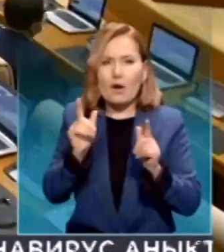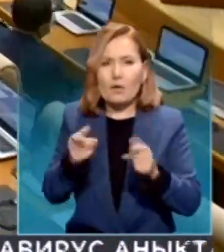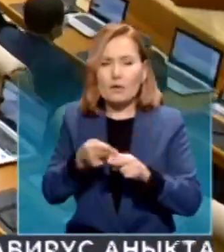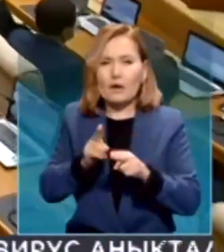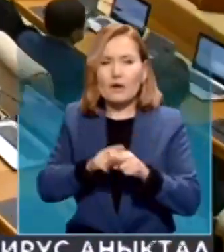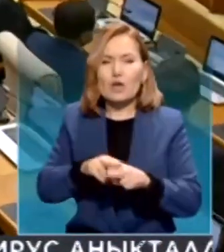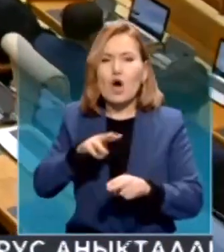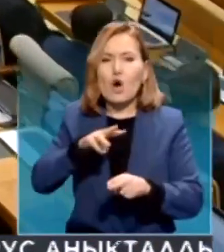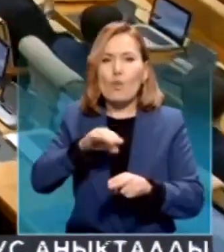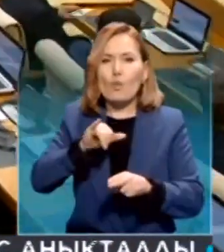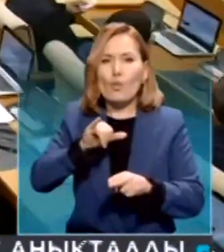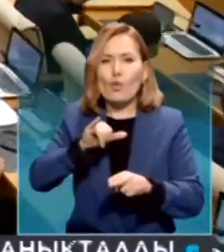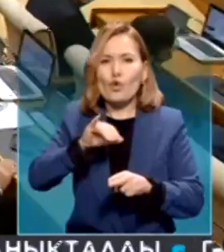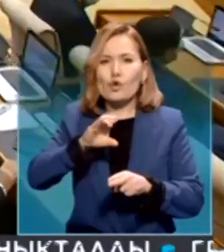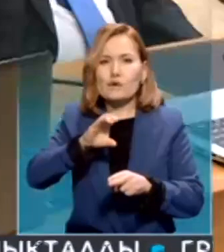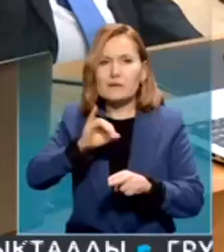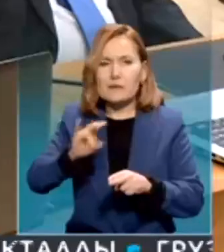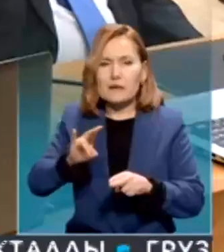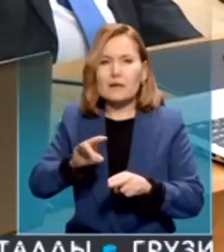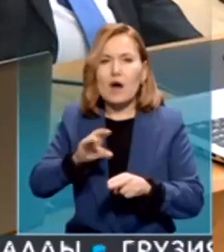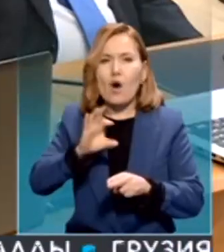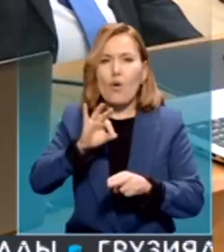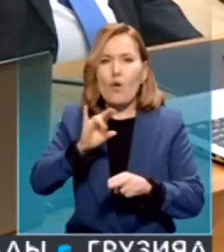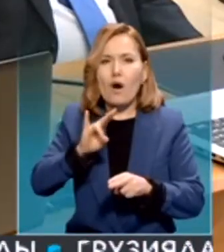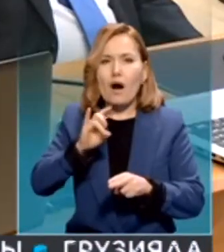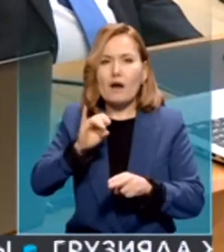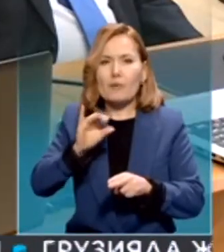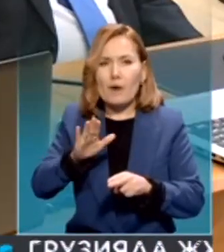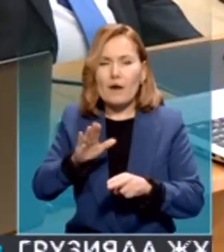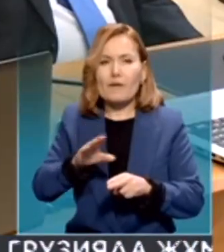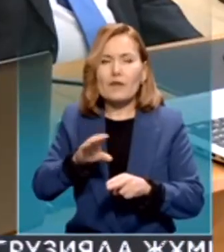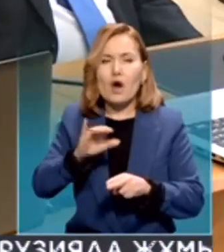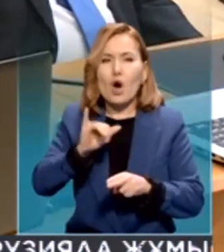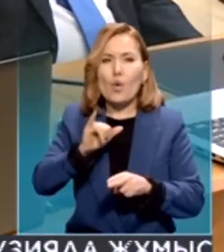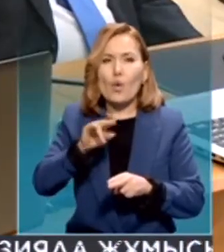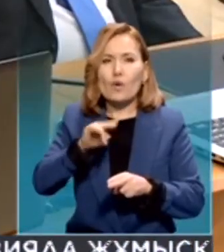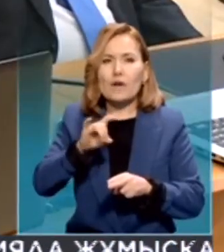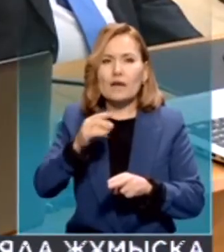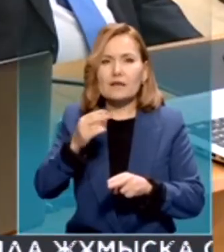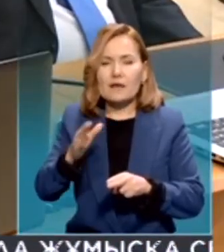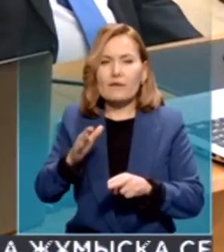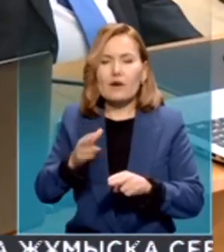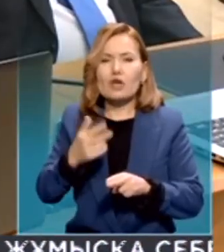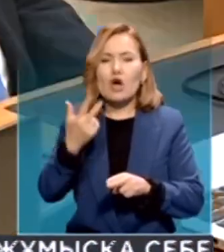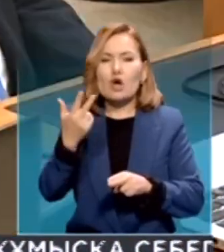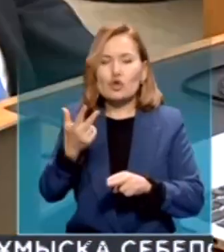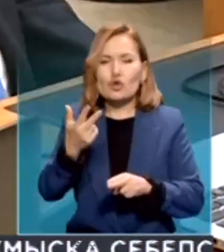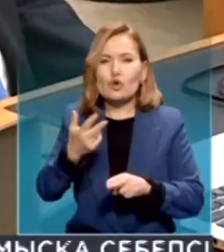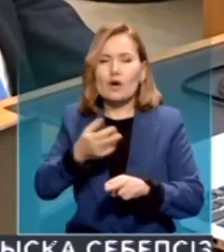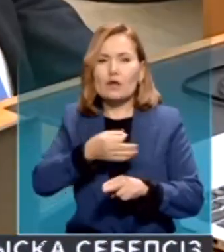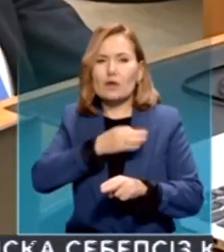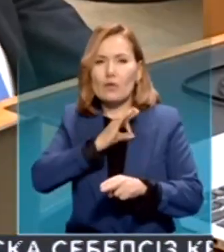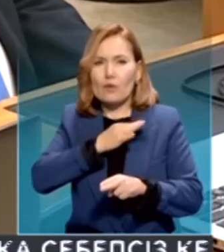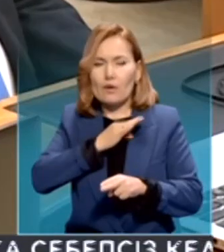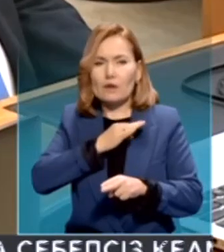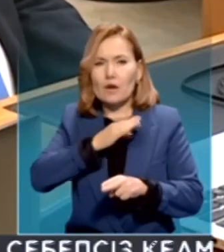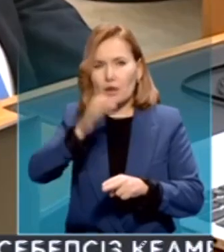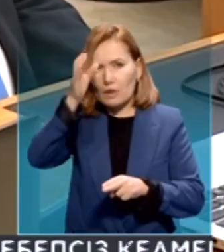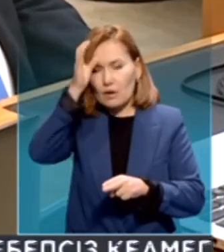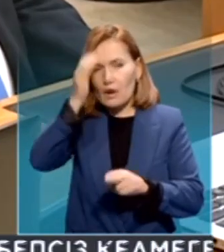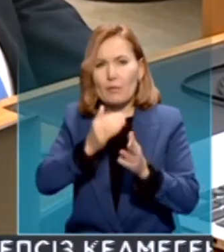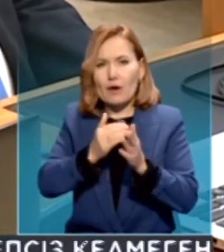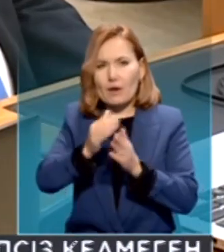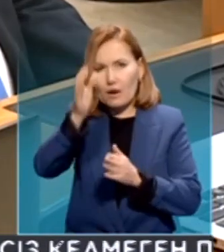Олар Қанат Мусин, Еркін Оңғарбаев және Сергей Ударцев. Үшеуі де заң және құқықтық салада ұзақ жыл еңбек еткен